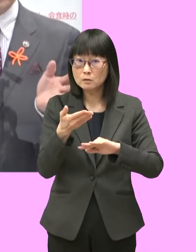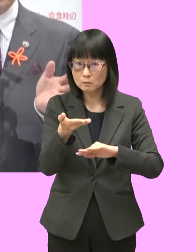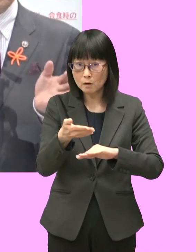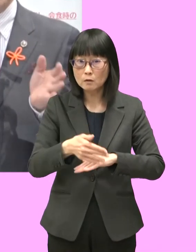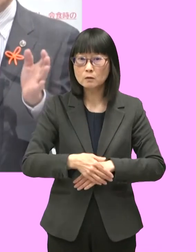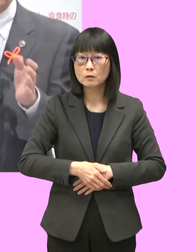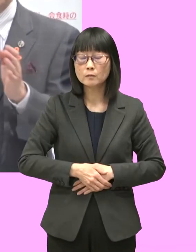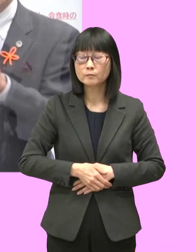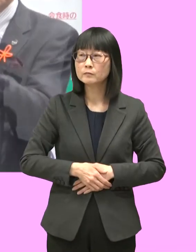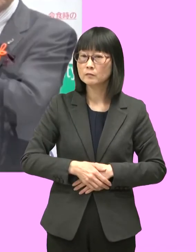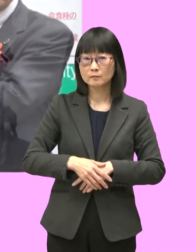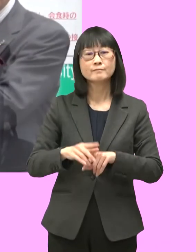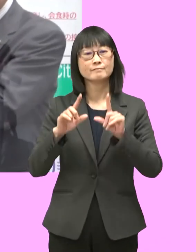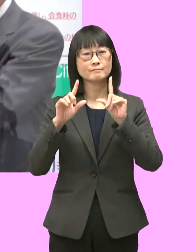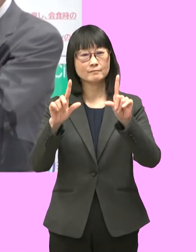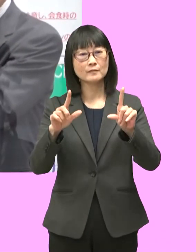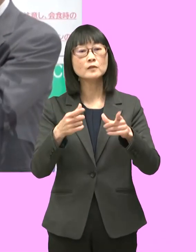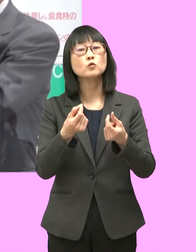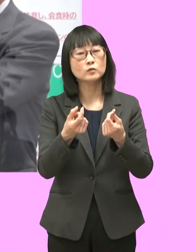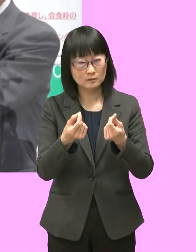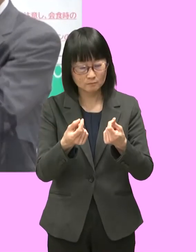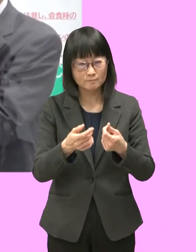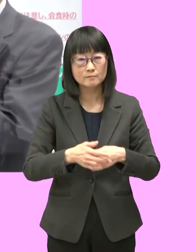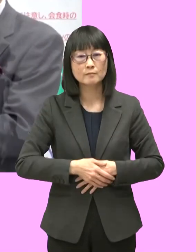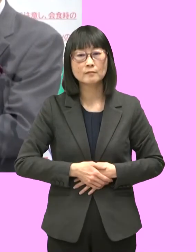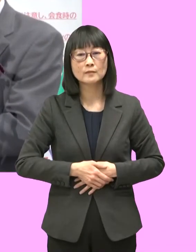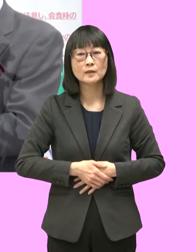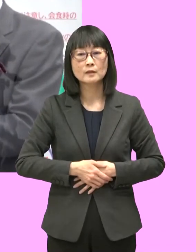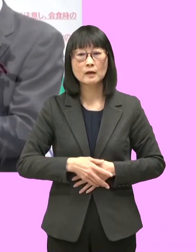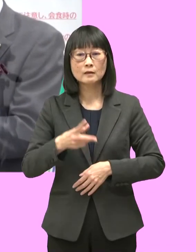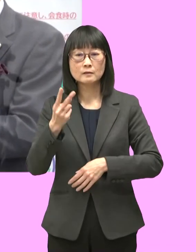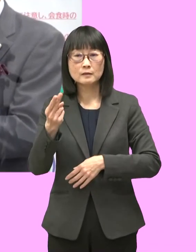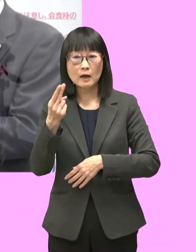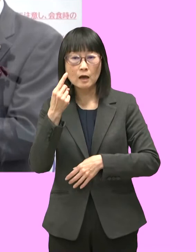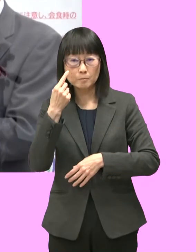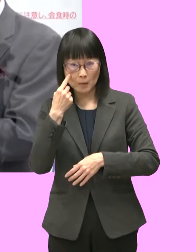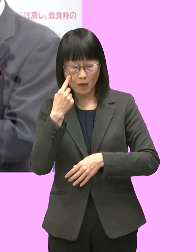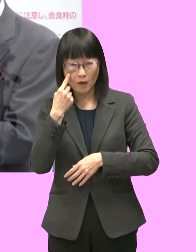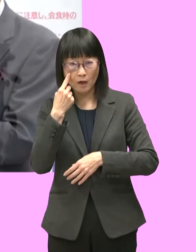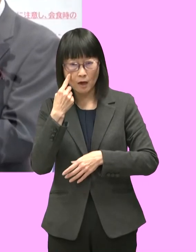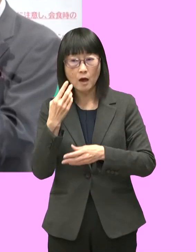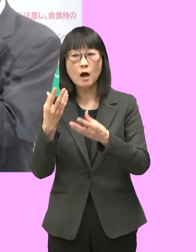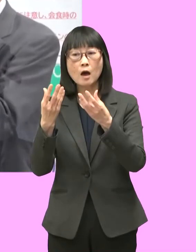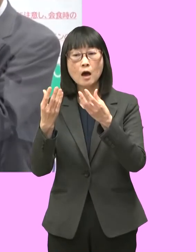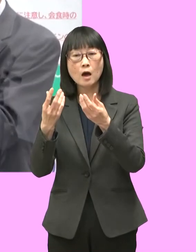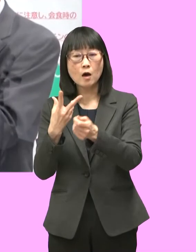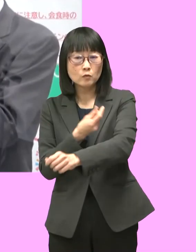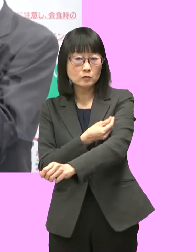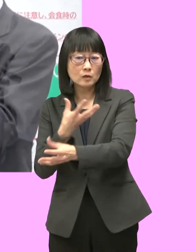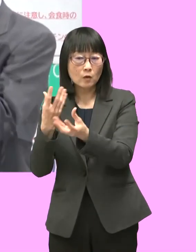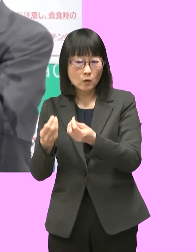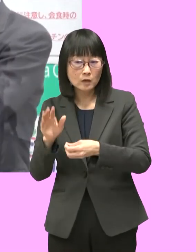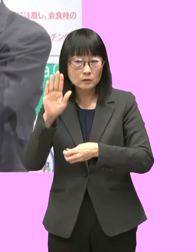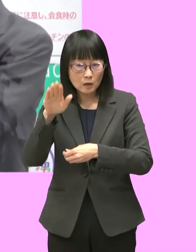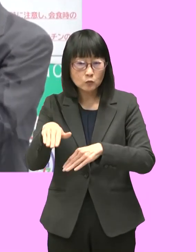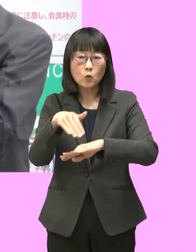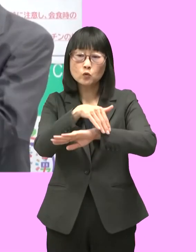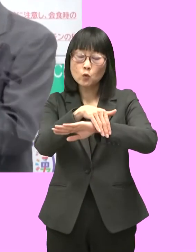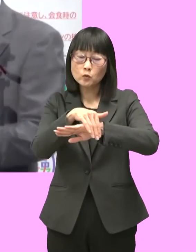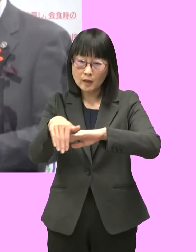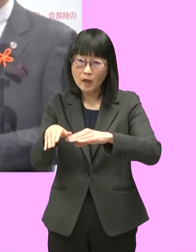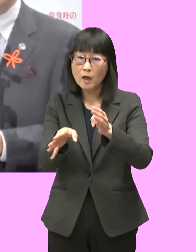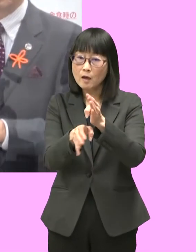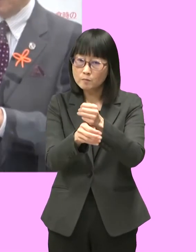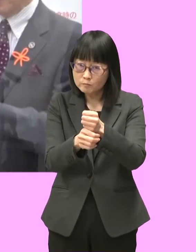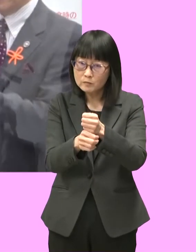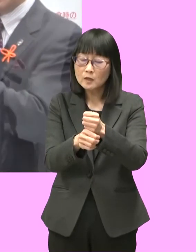2回目の打った日から一定の期日後に予約開始日というのを設定をして、一人一人にそして予約をしていただくと、